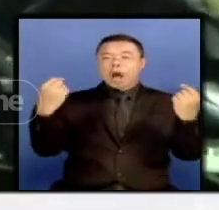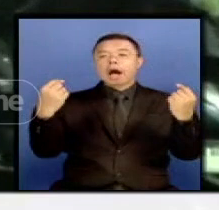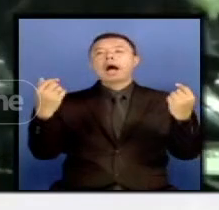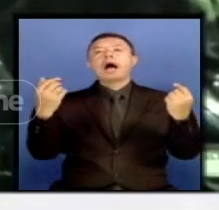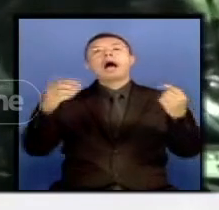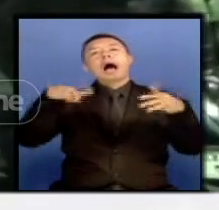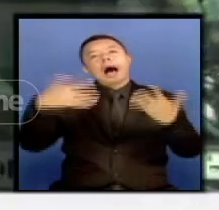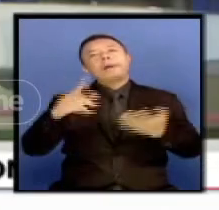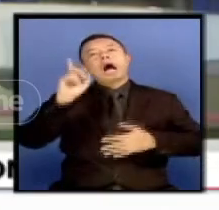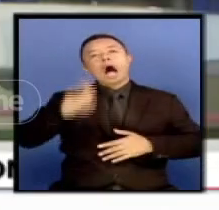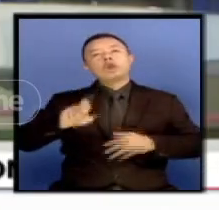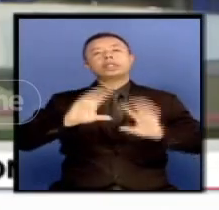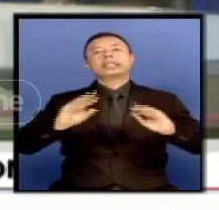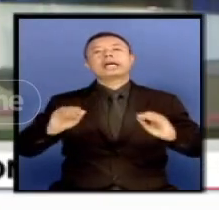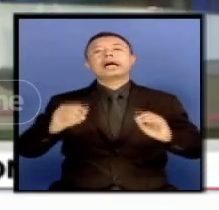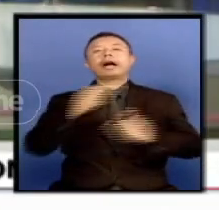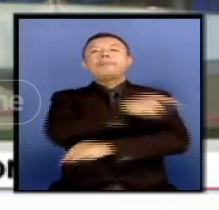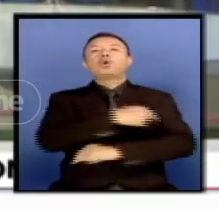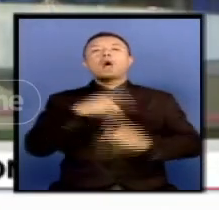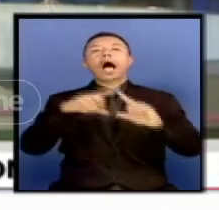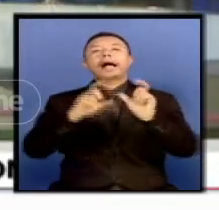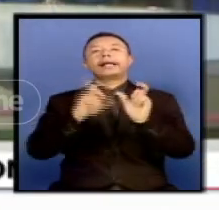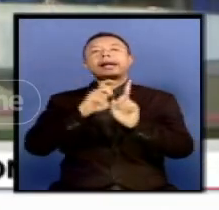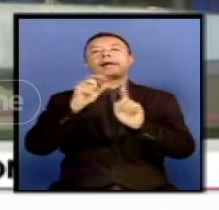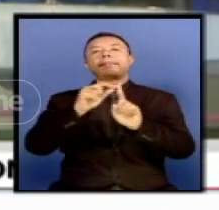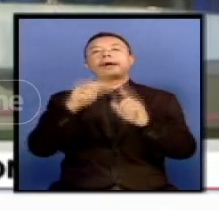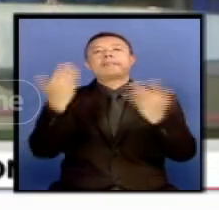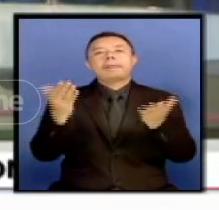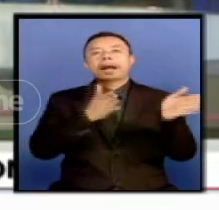antisipasi apa saja yang dilakukan oleh pihak ASDP di Pelabuhan Bakahuni saat ini?